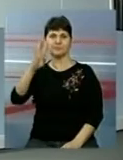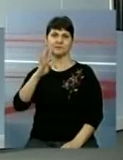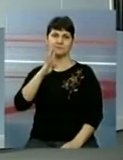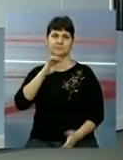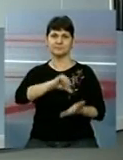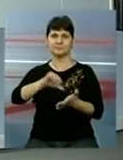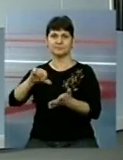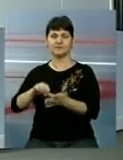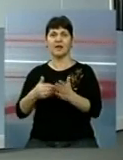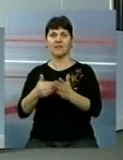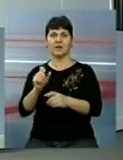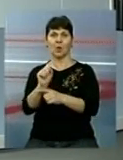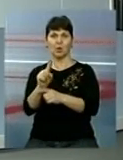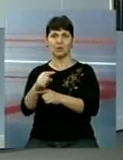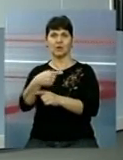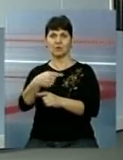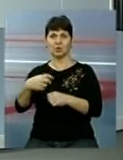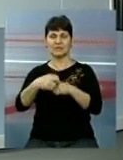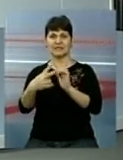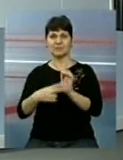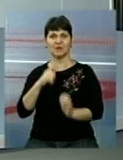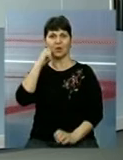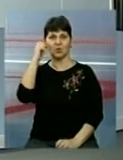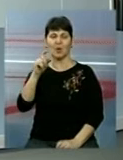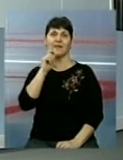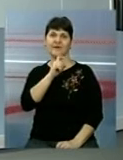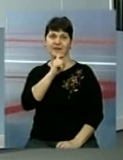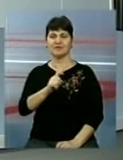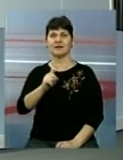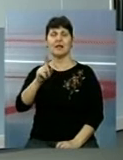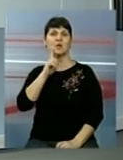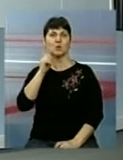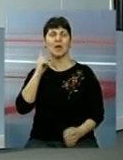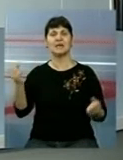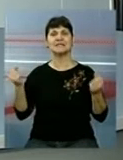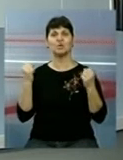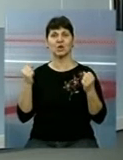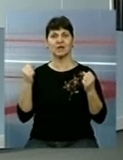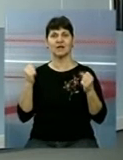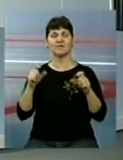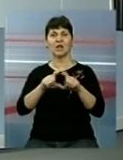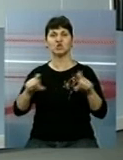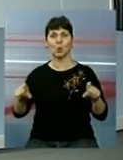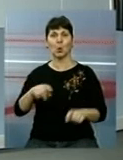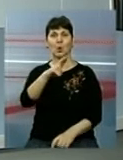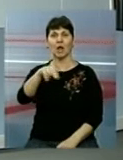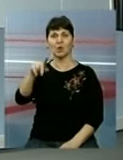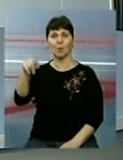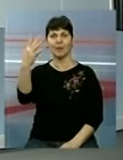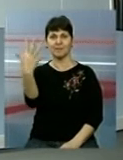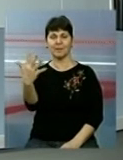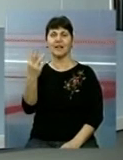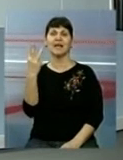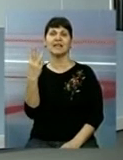від 11 до 18 років. Вінницькі вихованці дитячо-юнацької спортивної школи номер 5 вибороли 3